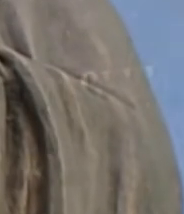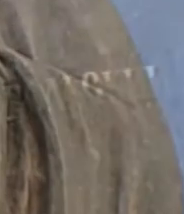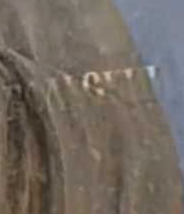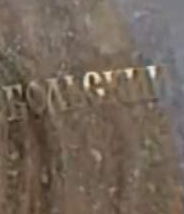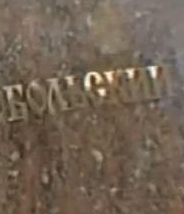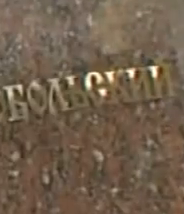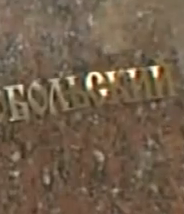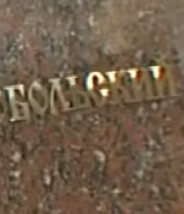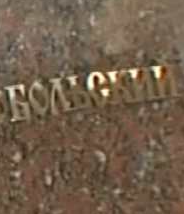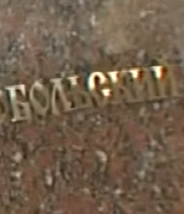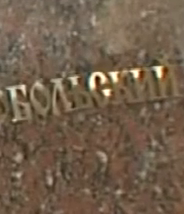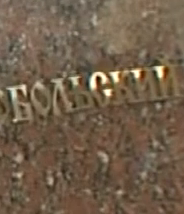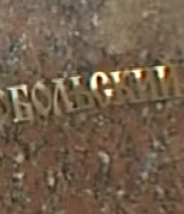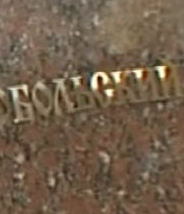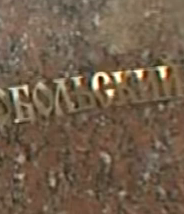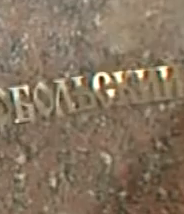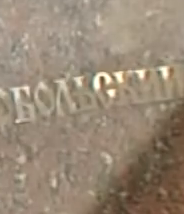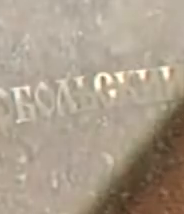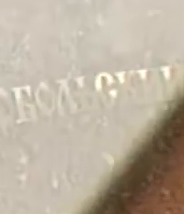МУЗЫКАЛЬНАЯ ЗАСТАВКА